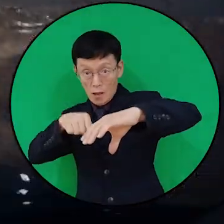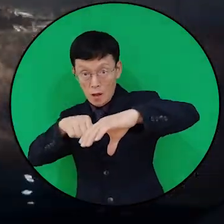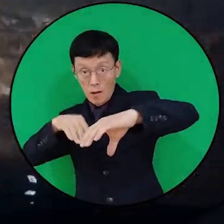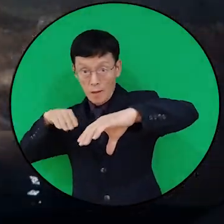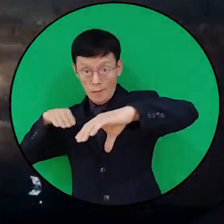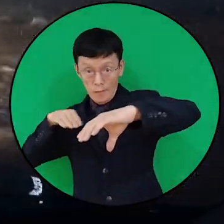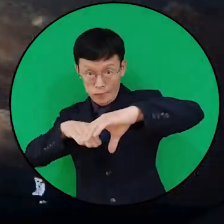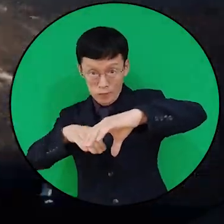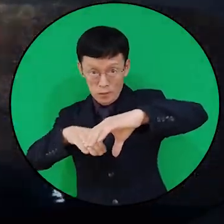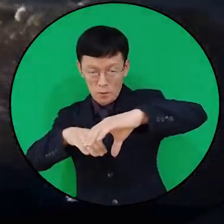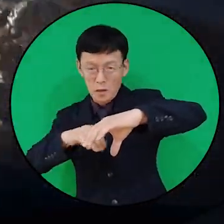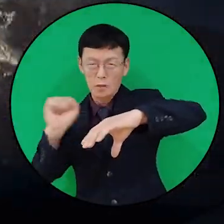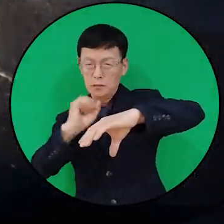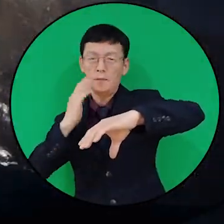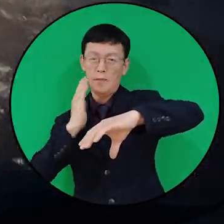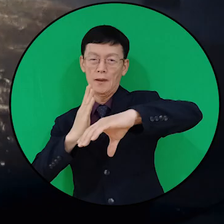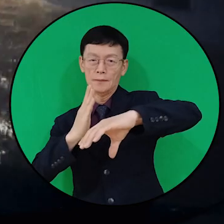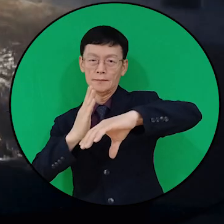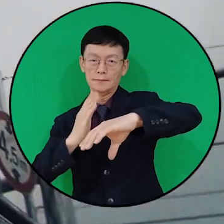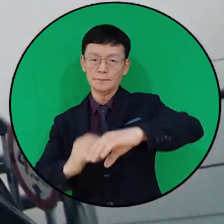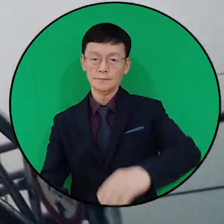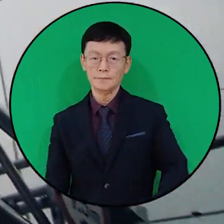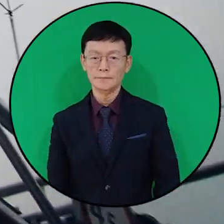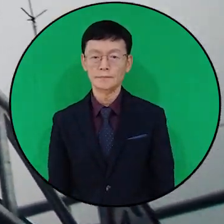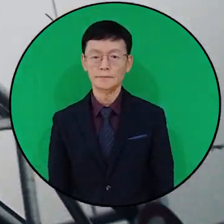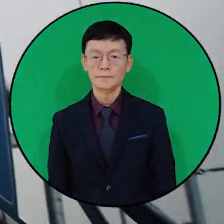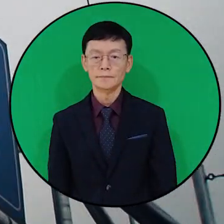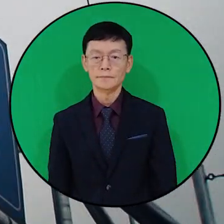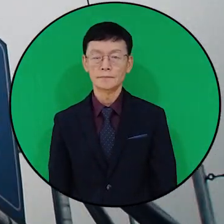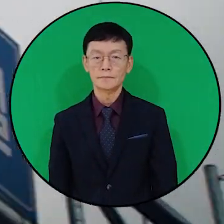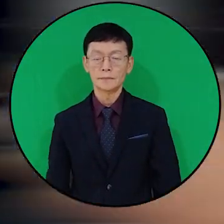예상되는 지하 터널이나 지하 차도로의 진입은 절대 금지입니다.